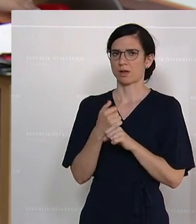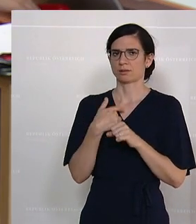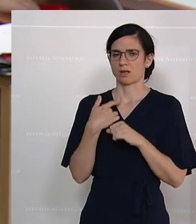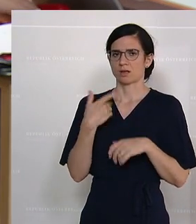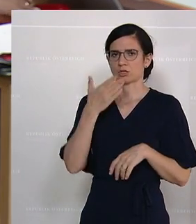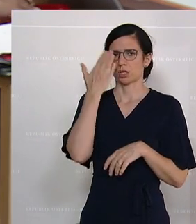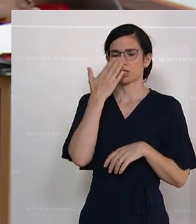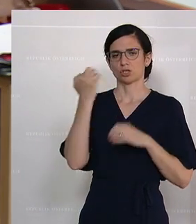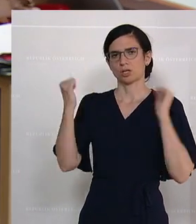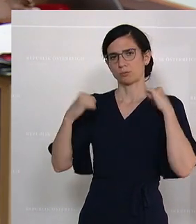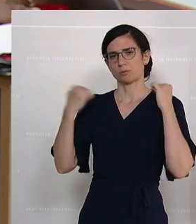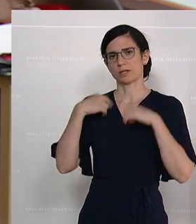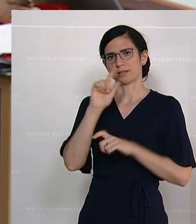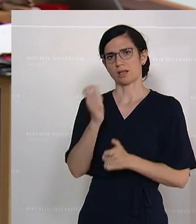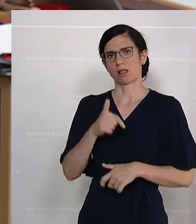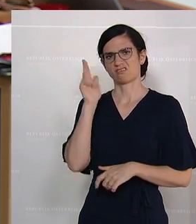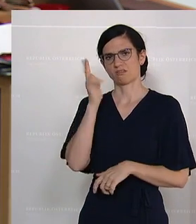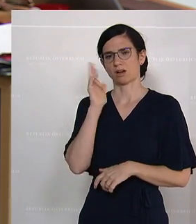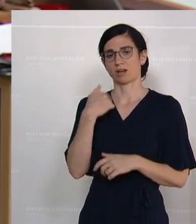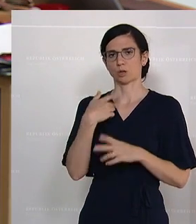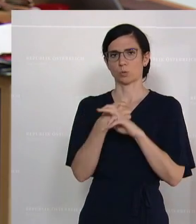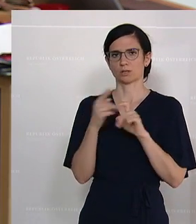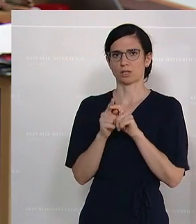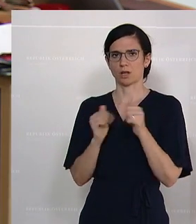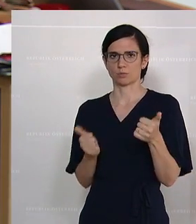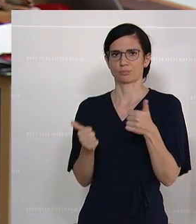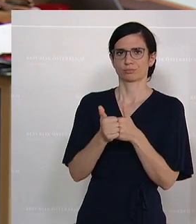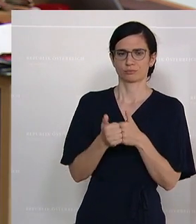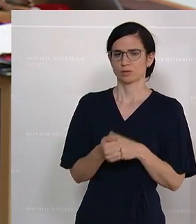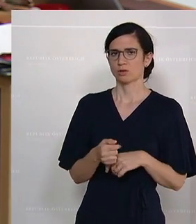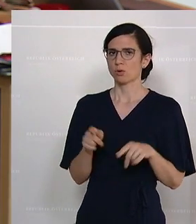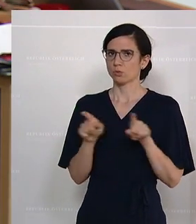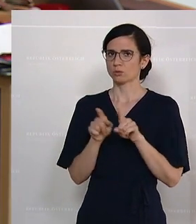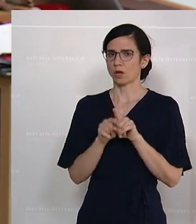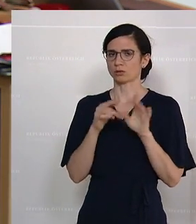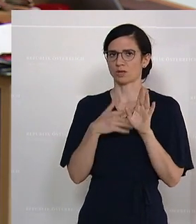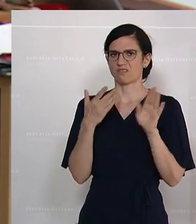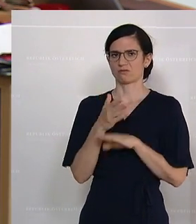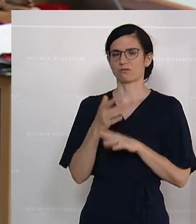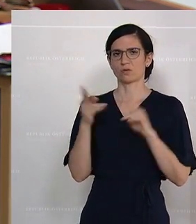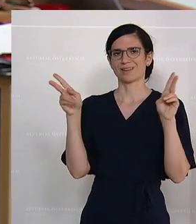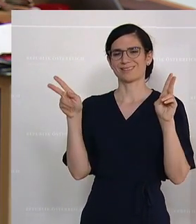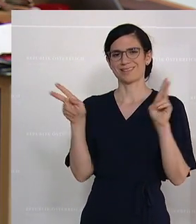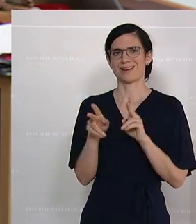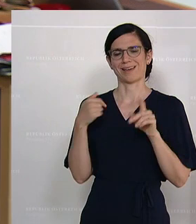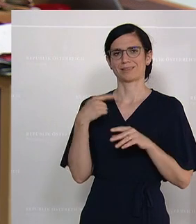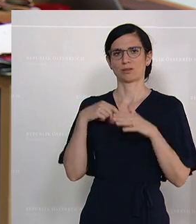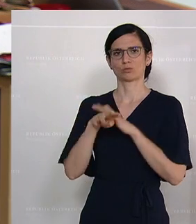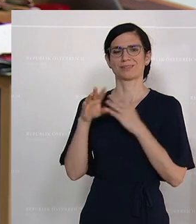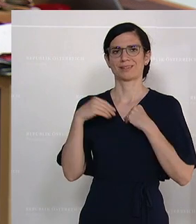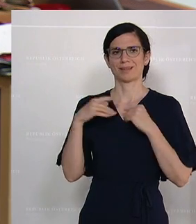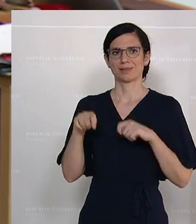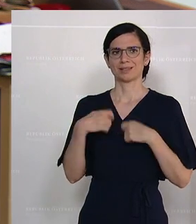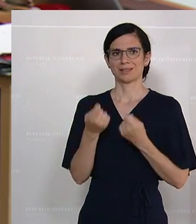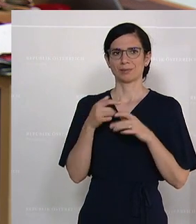das hat frankreich eingeführt italien eingeführt wir ziehen hier nach und für die kleineren unternehmen die energieintensiv sind gibt es die